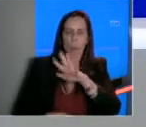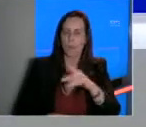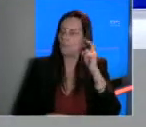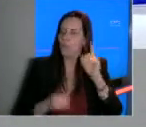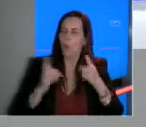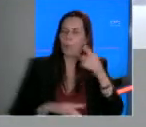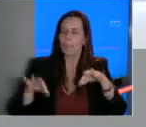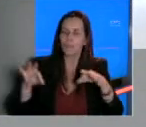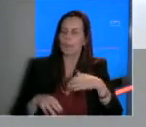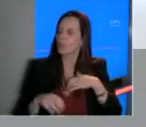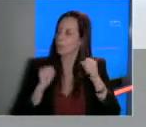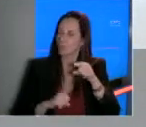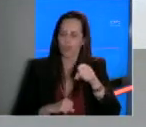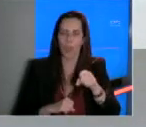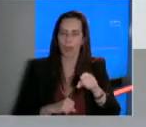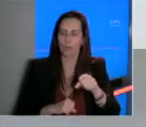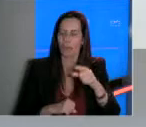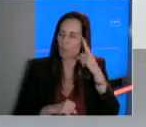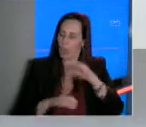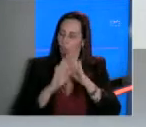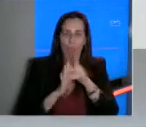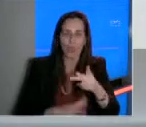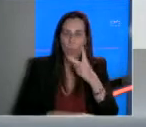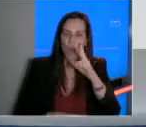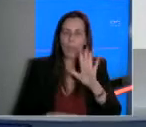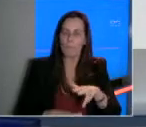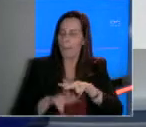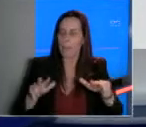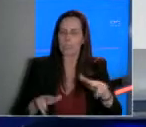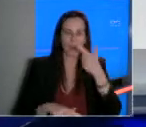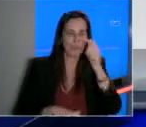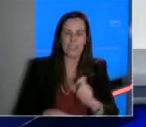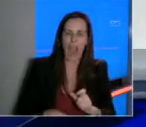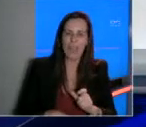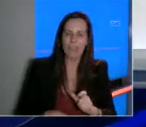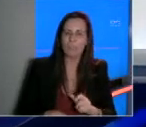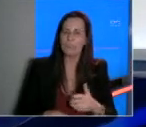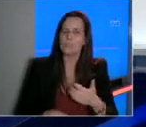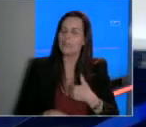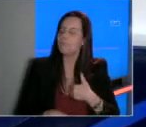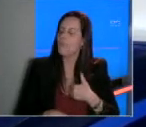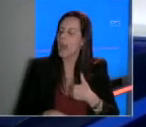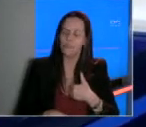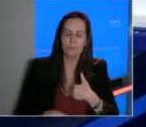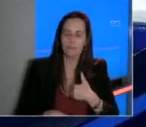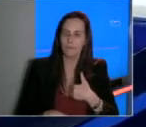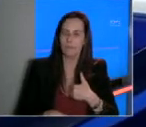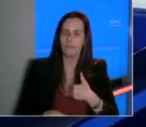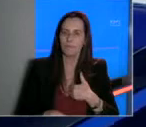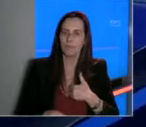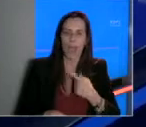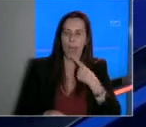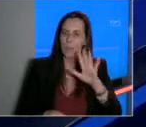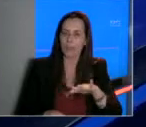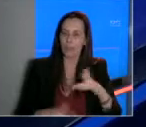אתה שומע מה קורה בספרד, אני בטוח שאתה עם אצבע על הדופק, אתה רואה גם את המצב באיטליה, ואני בדיוק לפני שעלית לשידור,